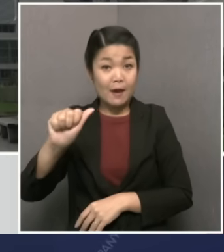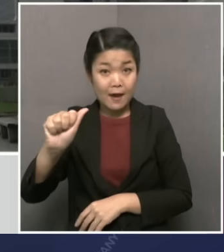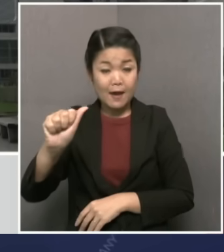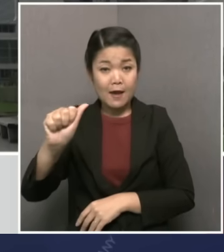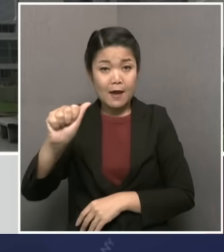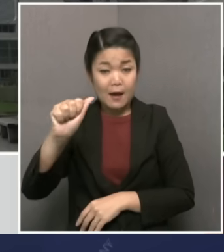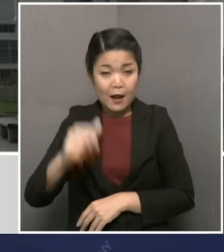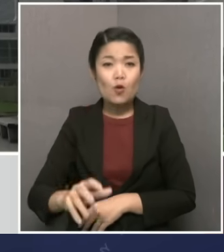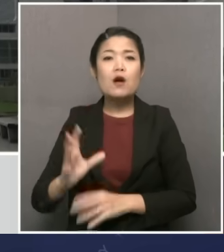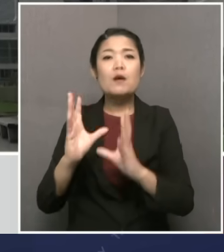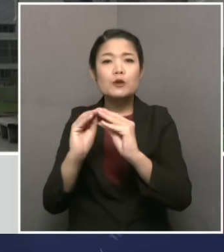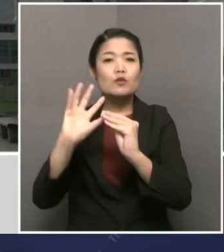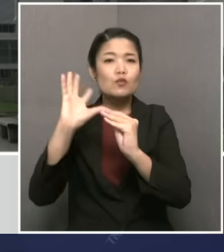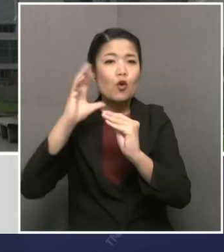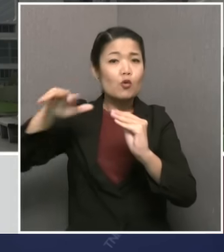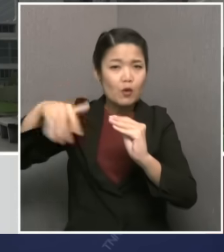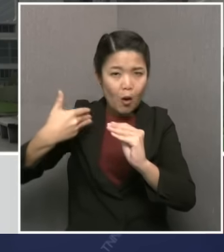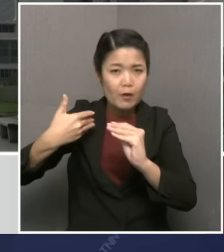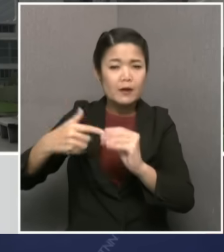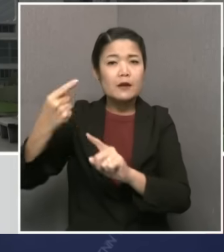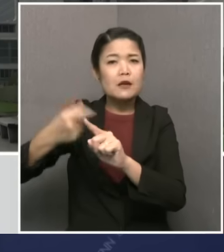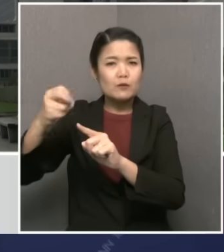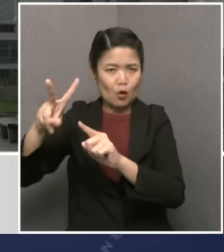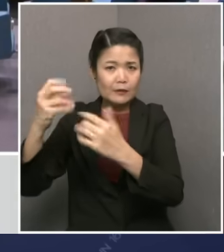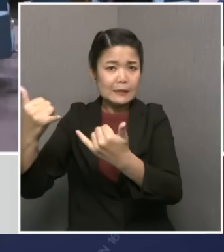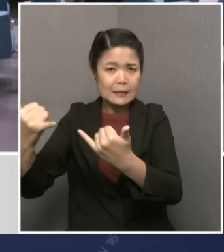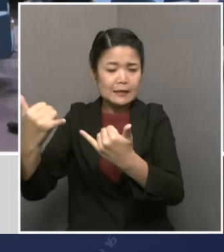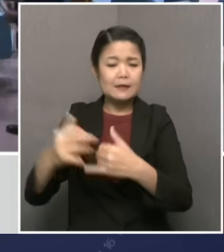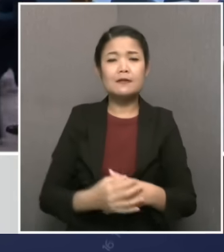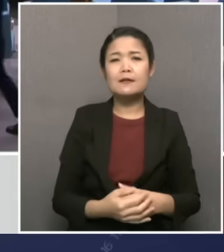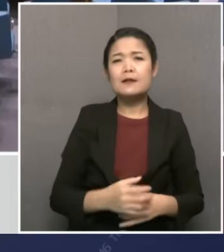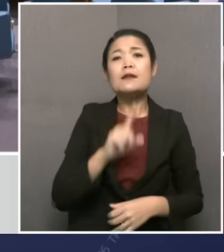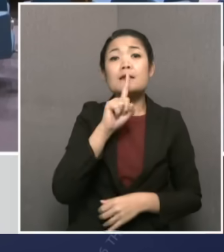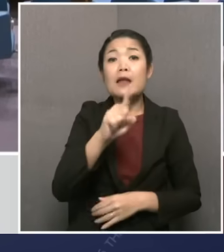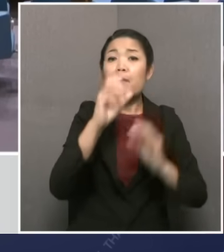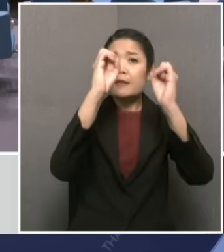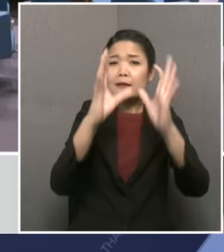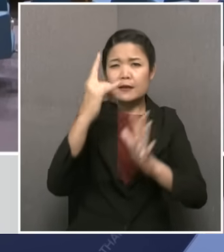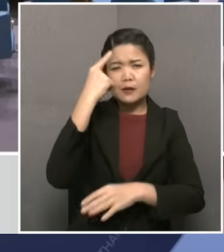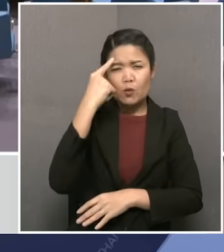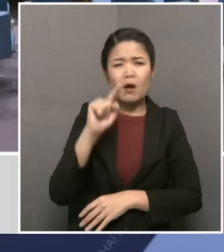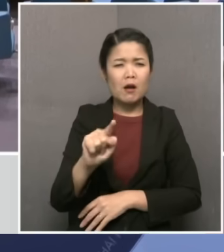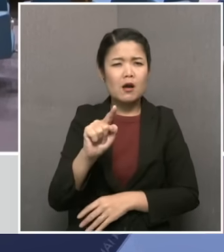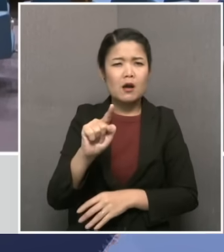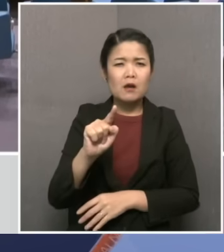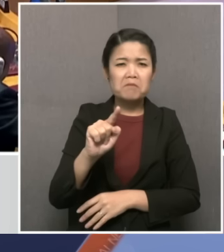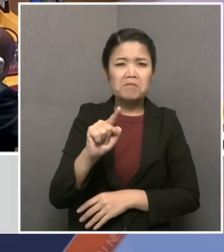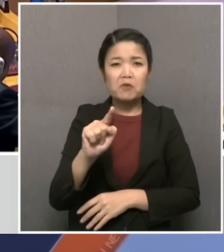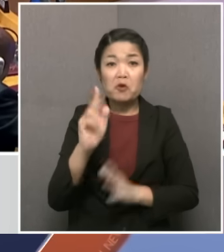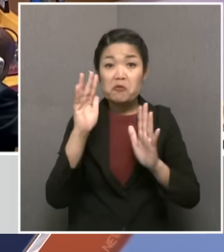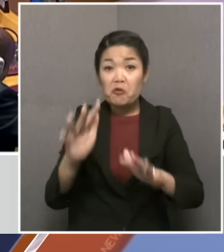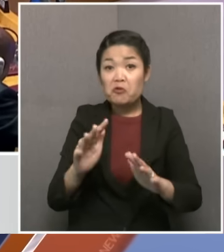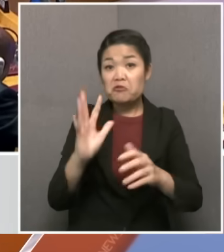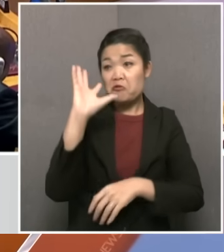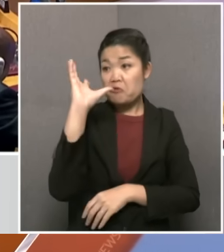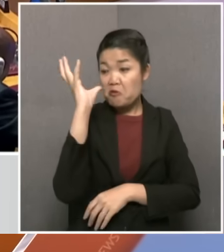การประชุมโลกร้อนที่จะเกิดขึ้นในปลายปีนี้เนี่ยค่ะอาจารย์มองว่าจะมีความเปลี่ยนแปลงหรือว่าความตื่นตัวจากทั่วโ